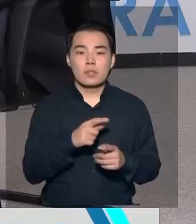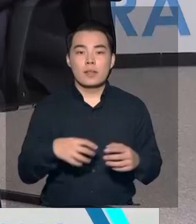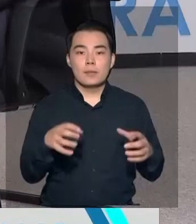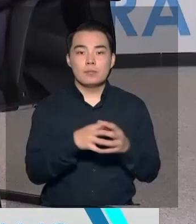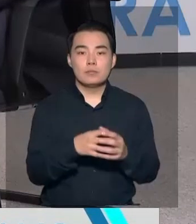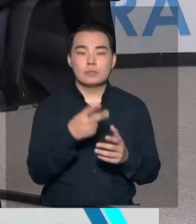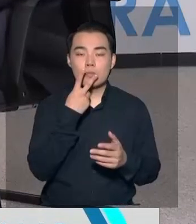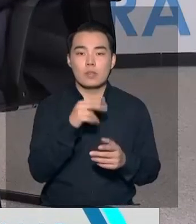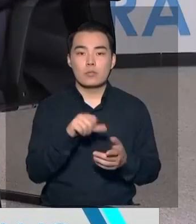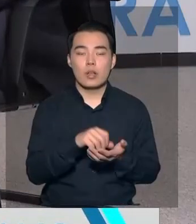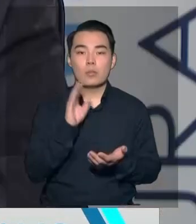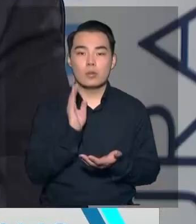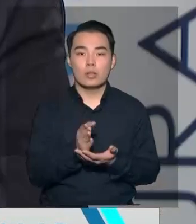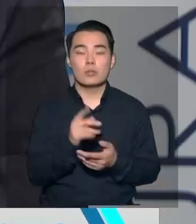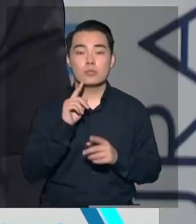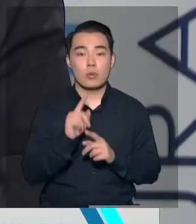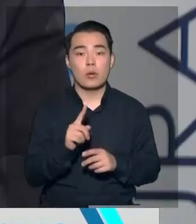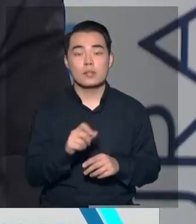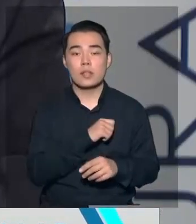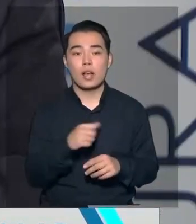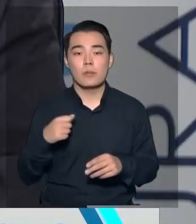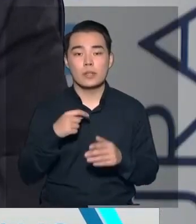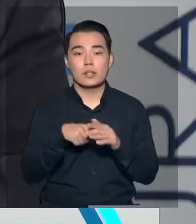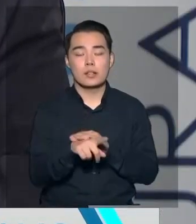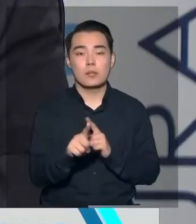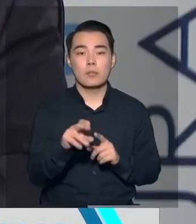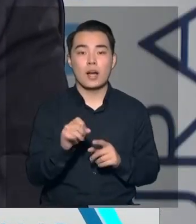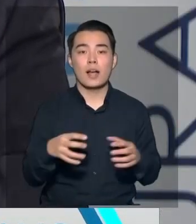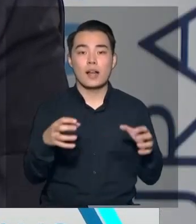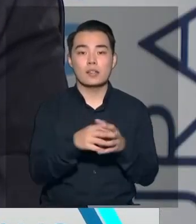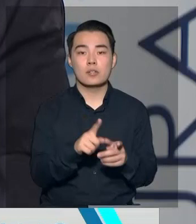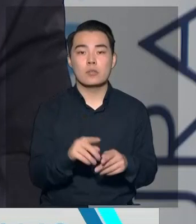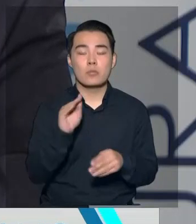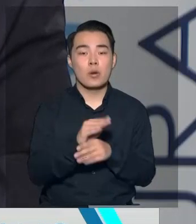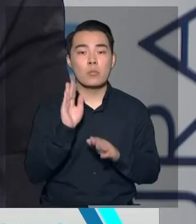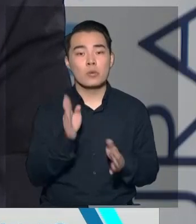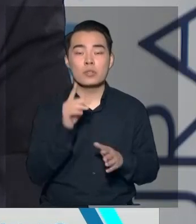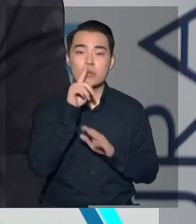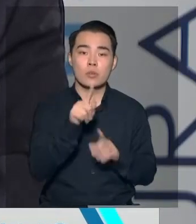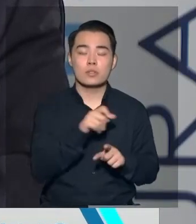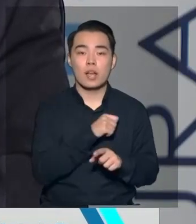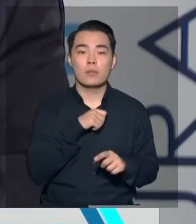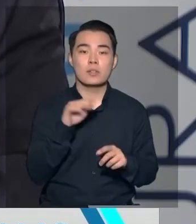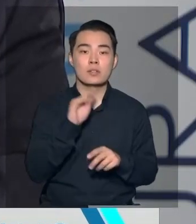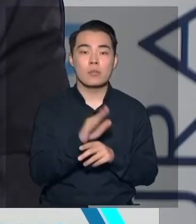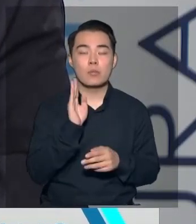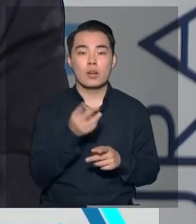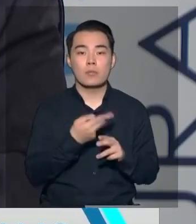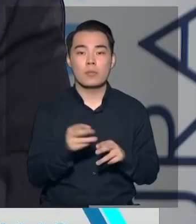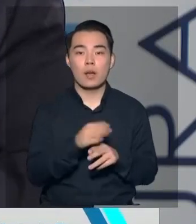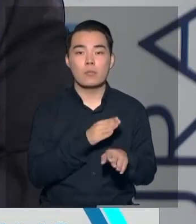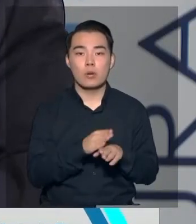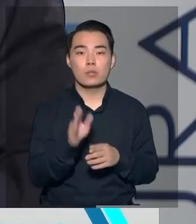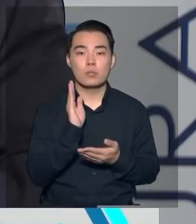ұйым өздері біледі қандай партия. Бірақ олар партияға кіре ме, кірмей ме, партияның атынан түсе ме, түспей ме. Мысалы үшін,